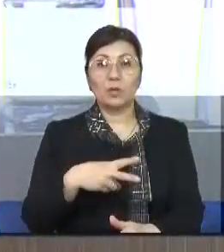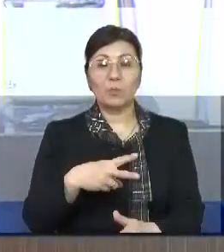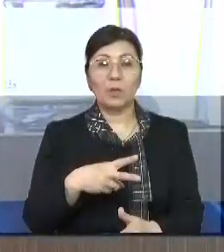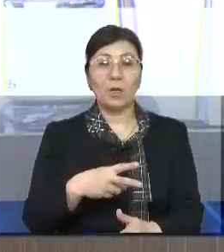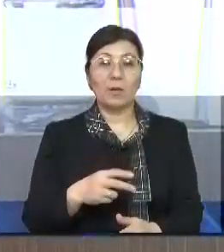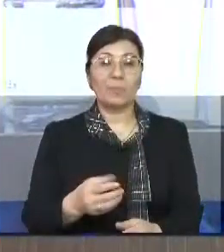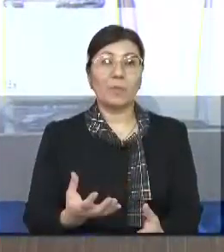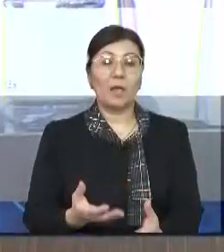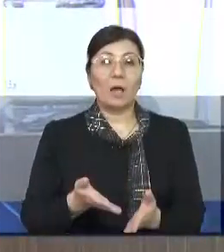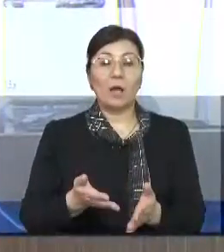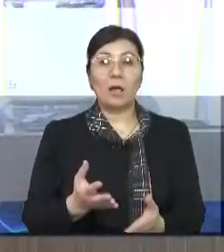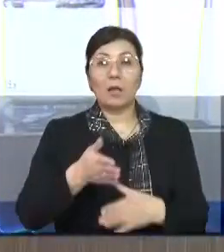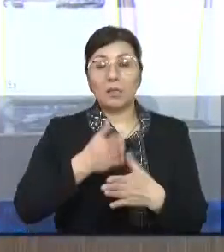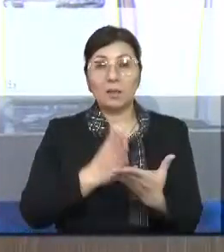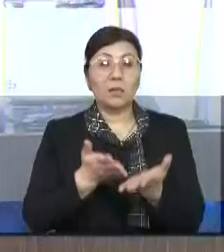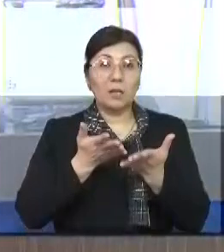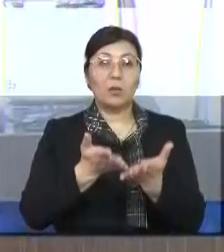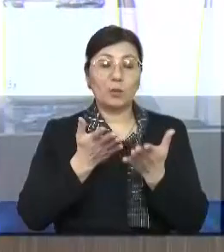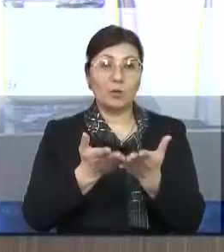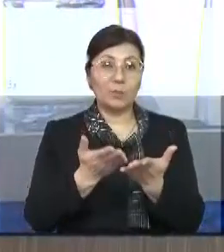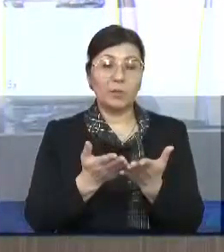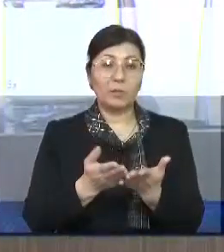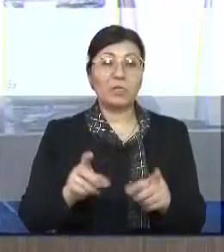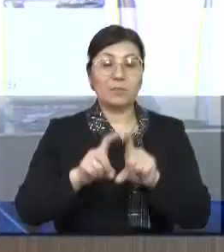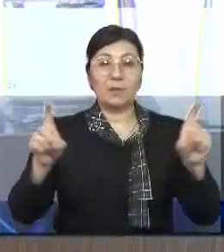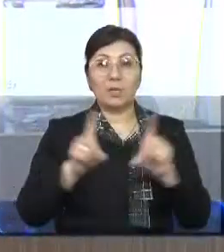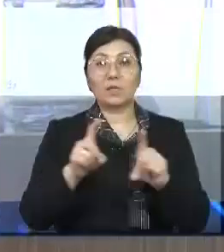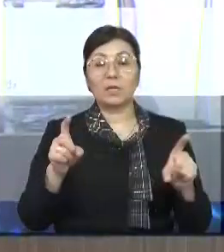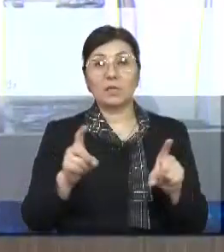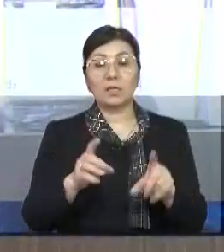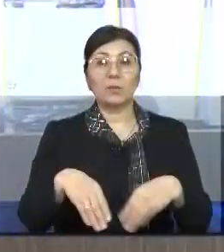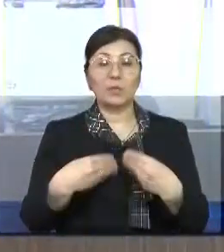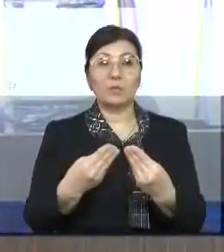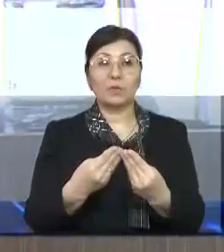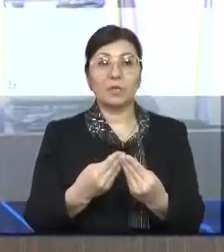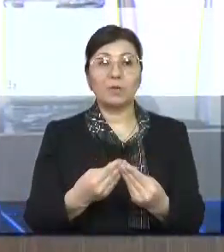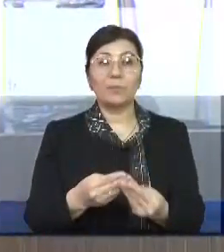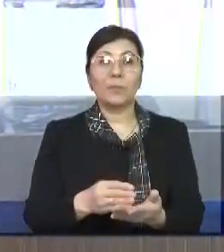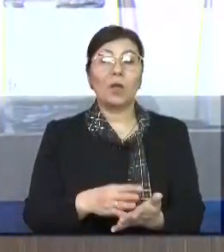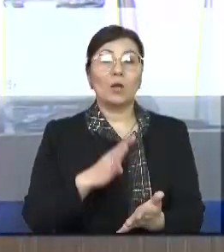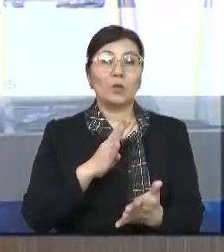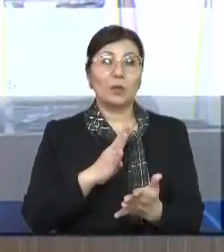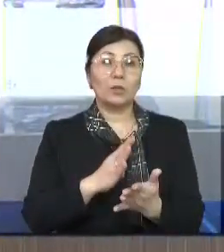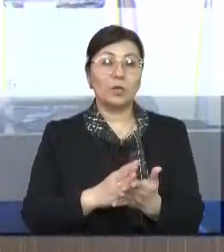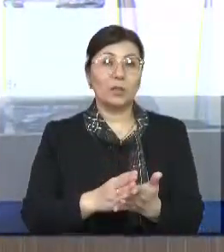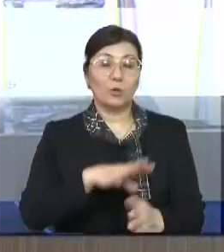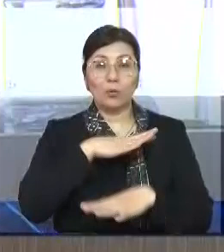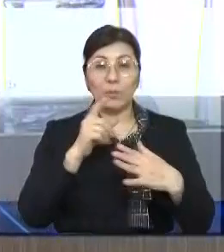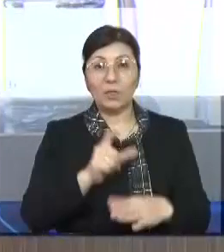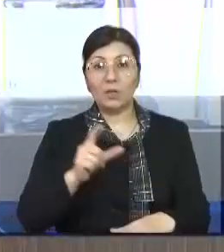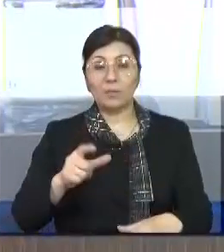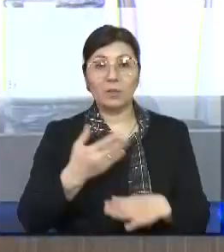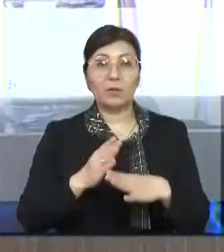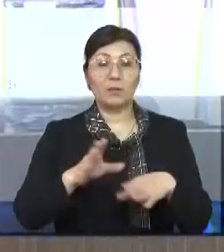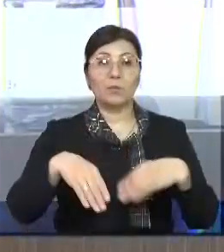наубайхана мен кондитерлік цехы, 136 шағын сүт өңдеу, 63 ет өңдеу, 55 тігін, 91 монша, 23 қоғамдық